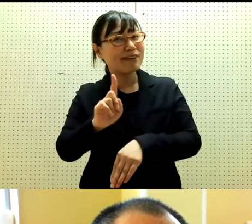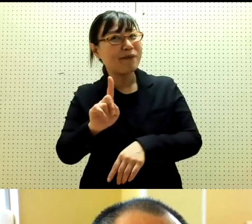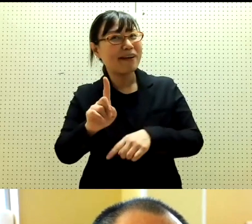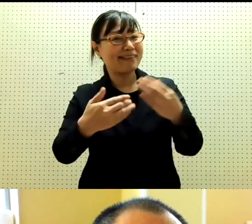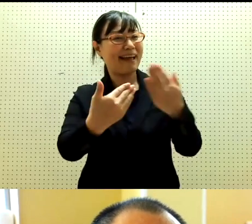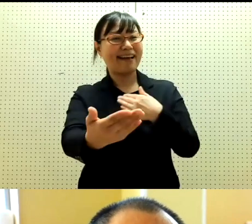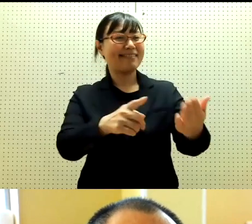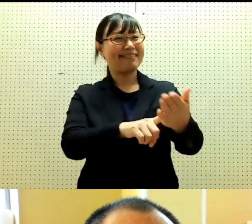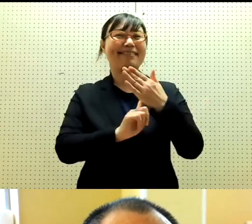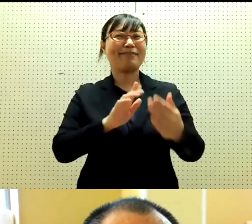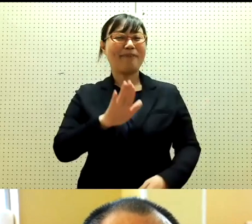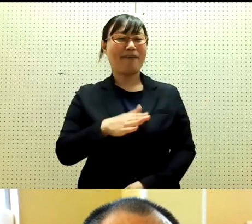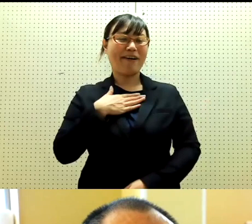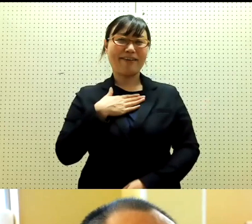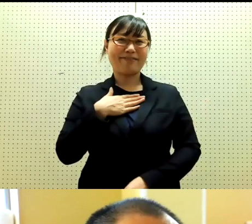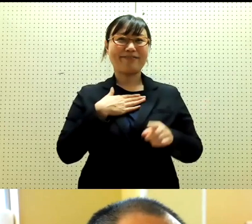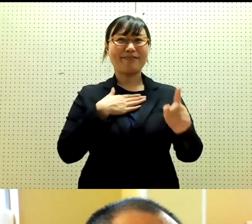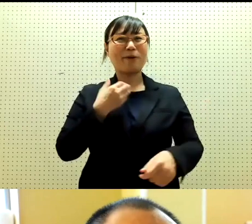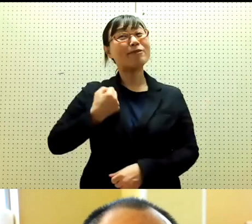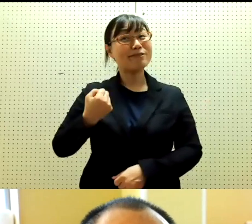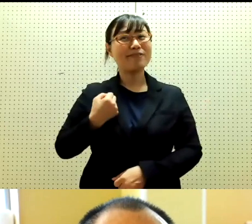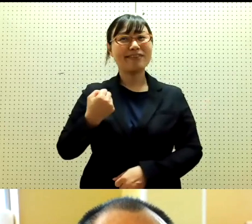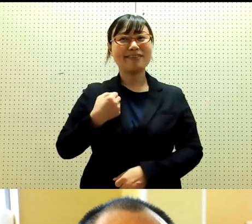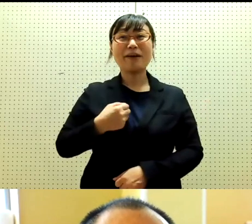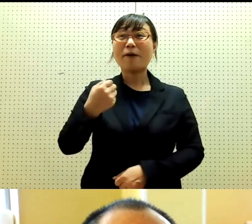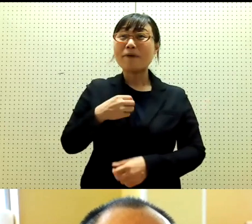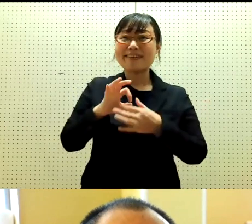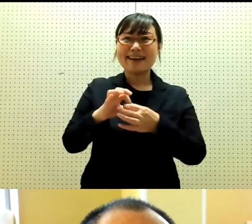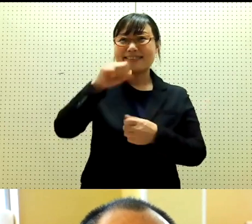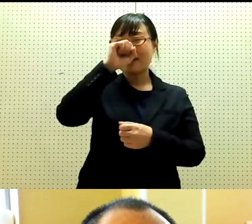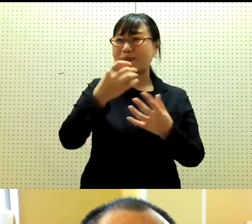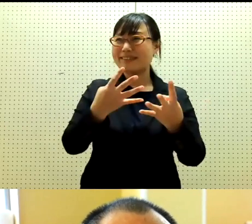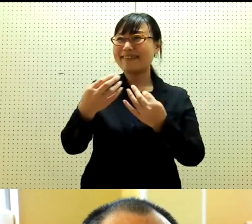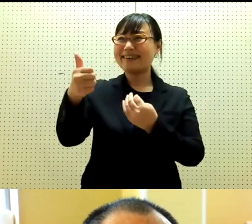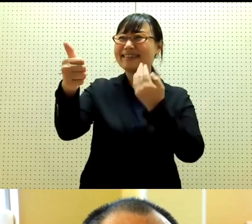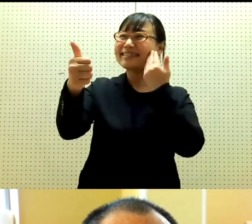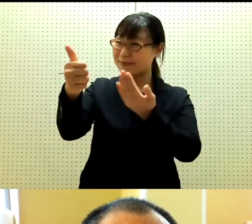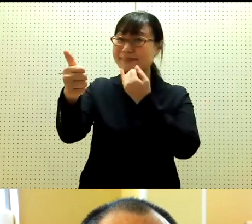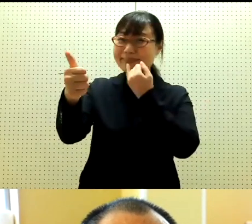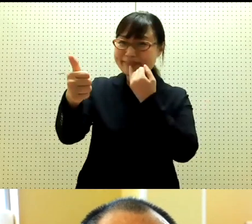に関してはですね、吉澤さんにちょっとお話を振りたいんですけど、この、ビデオ